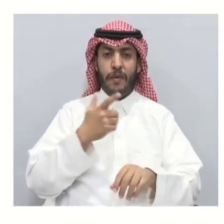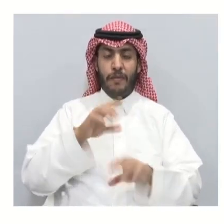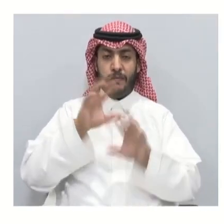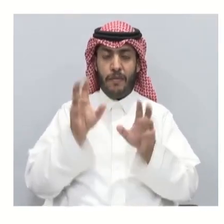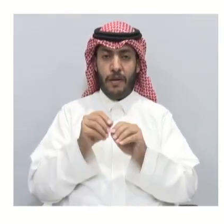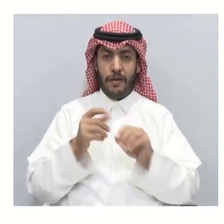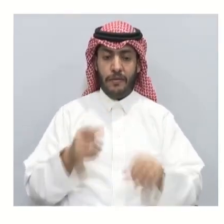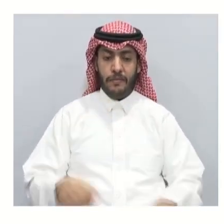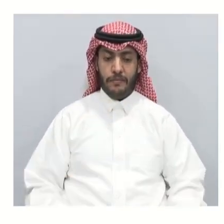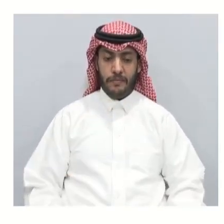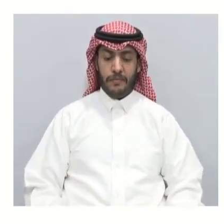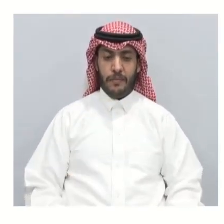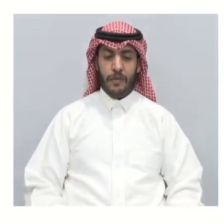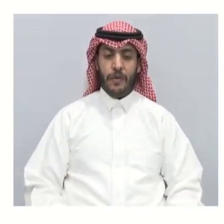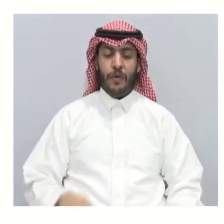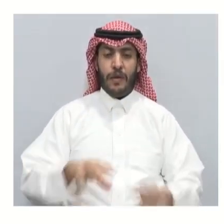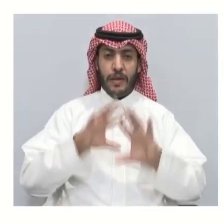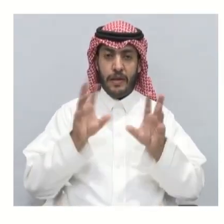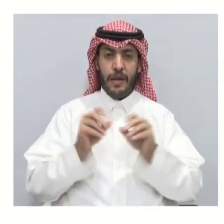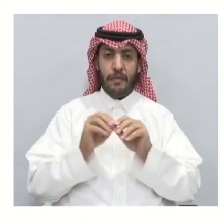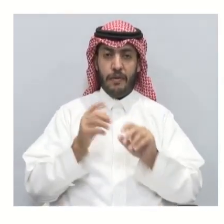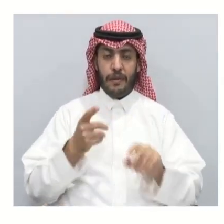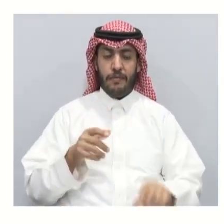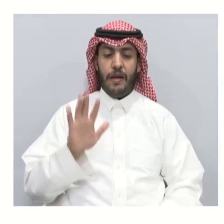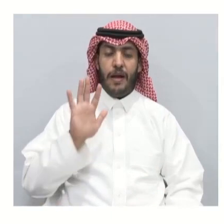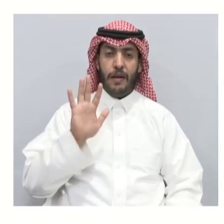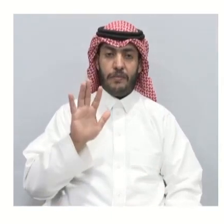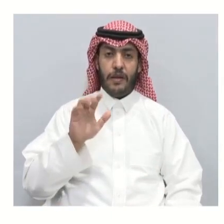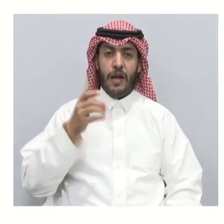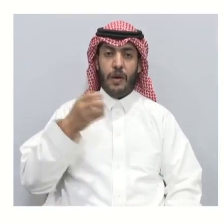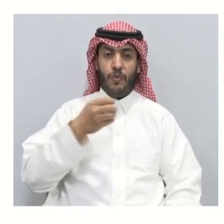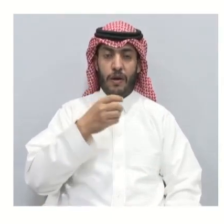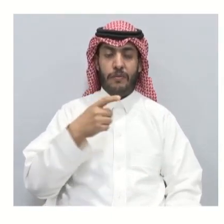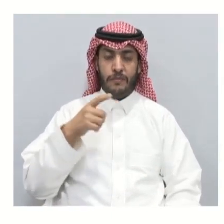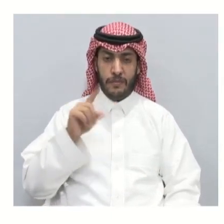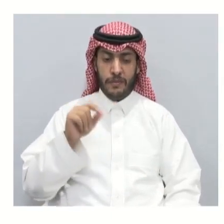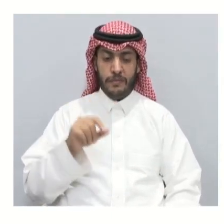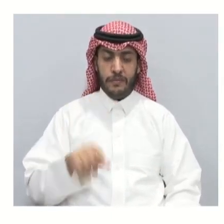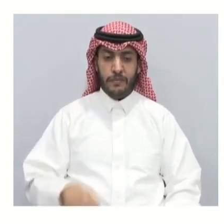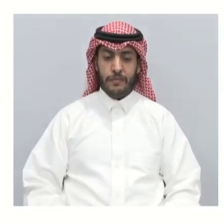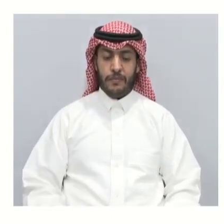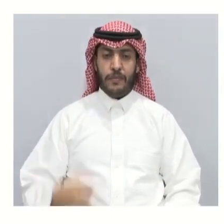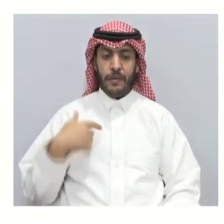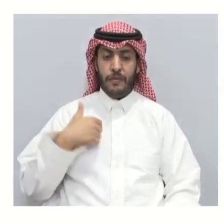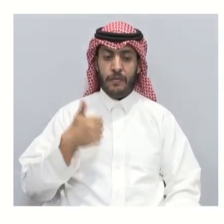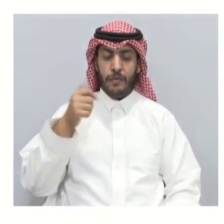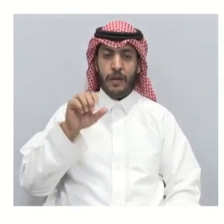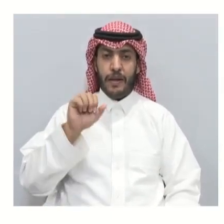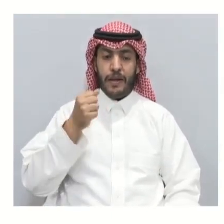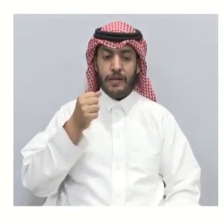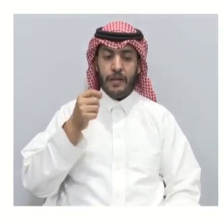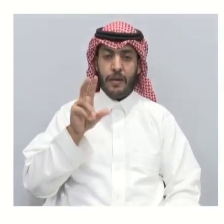هاي مبدعين كل الاكواب خمسه اكواب يا مبدعين اذا نستطيع ان نكتب